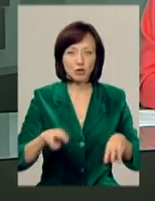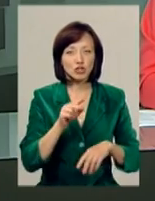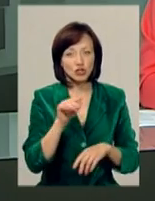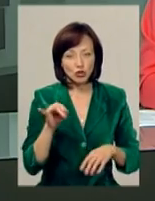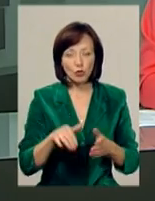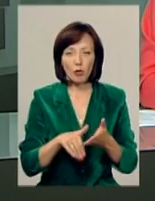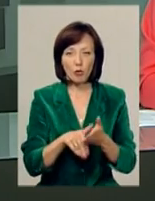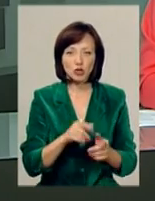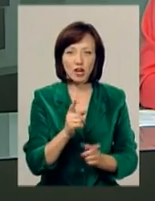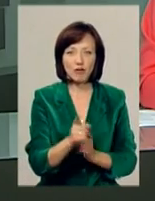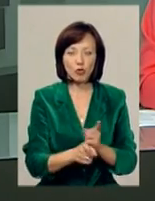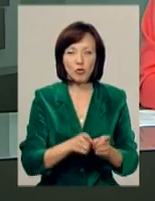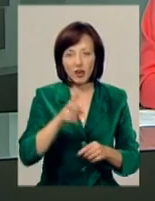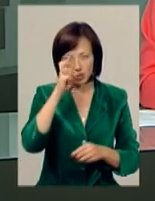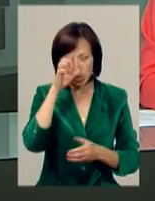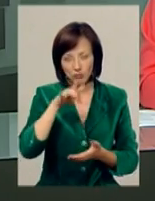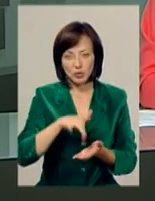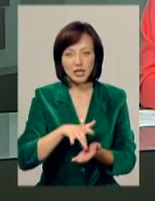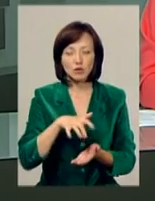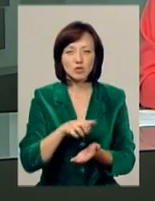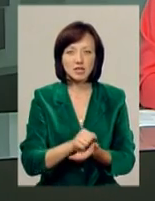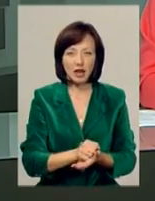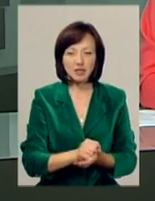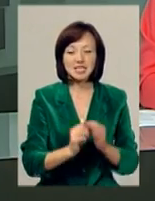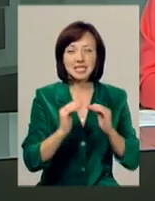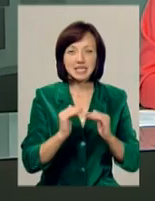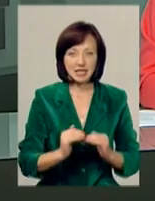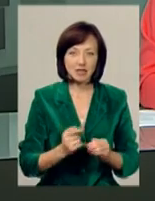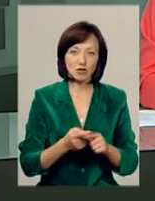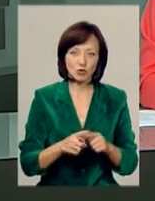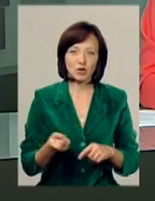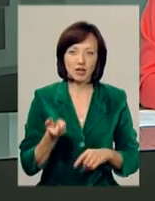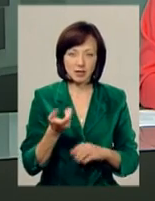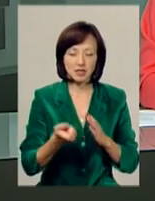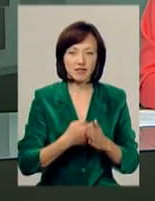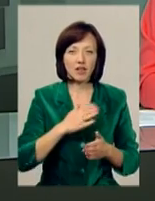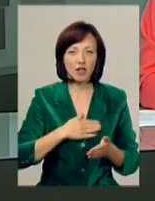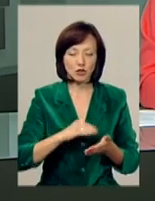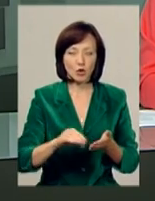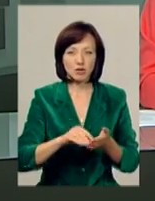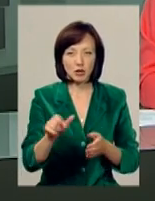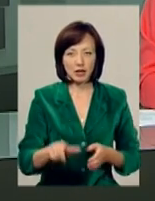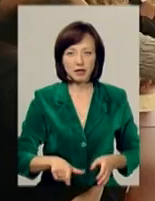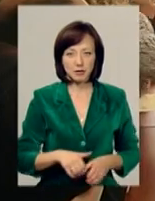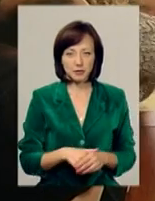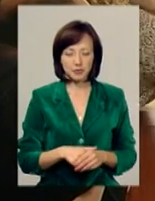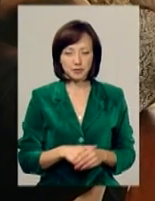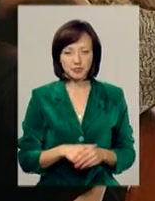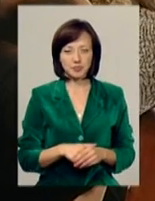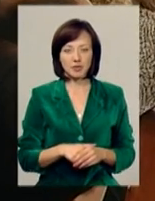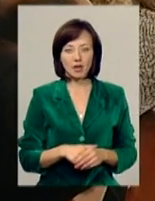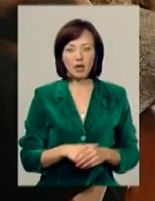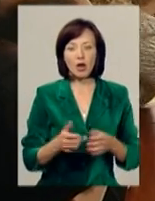допоможе реформування державної служби зайнятості знизити цю кількість дізнавалася Надія кероляк